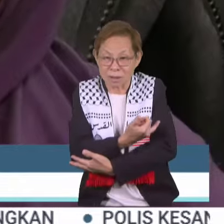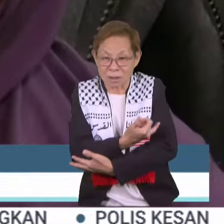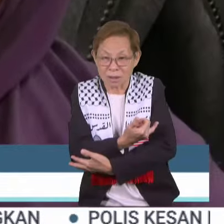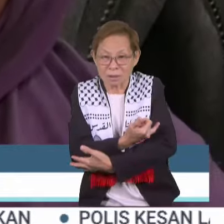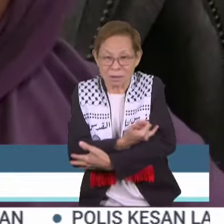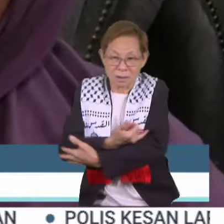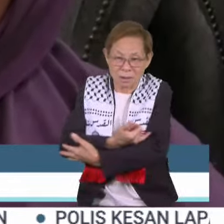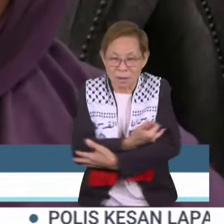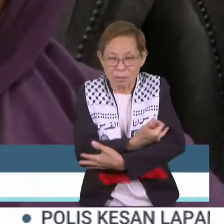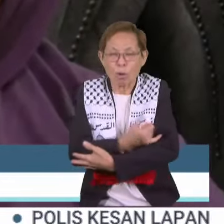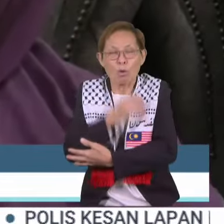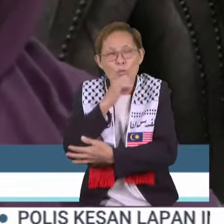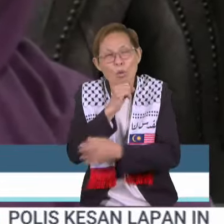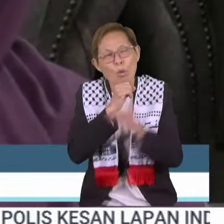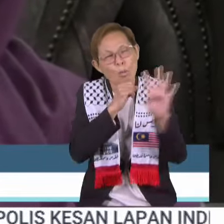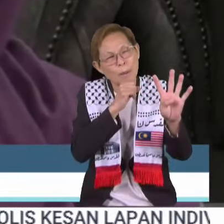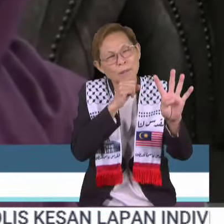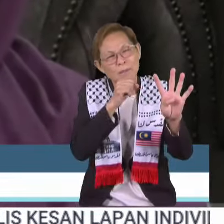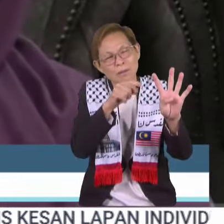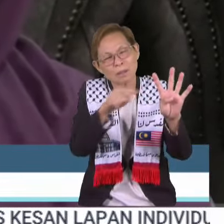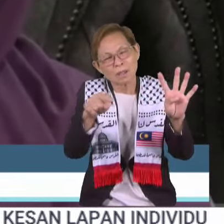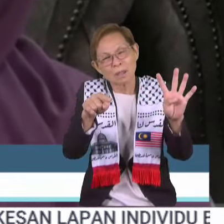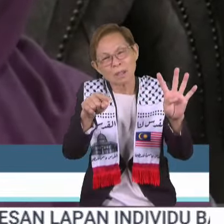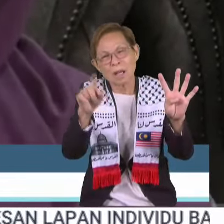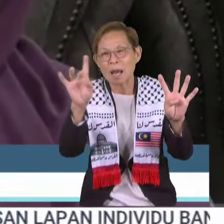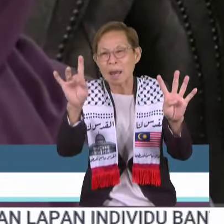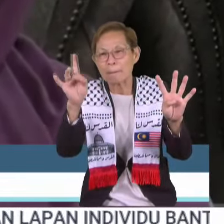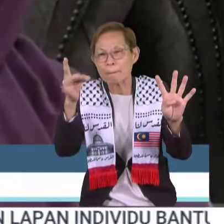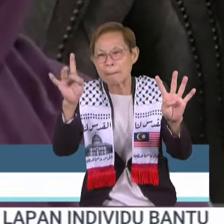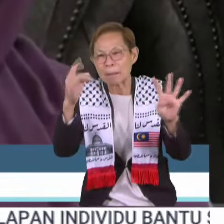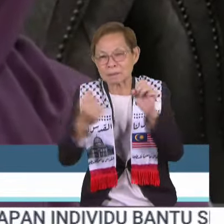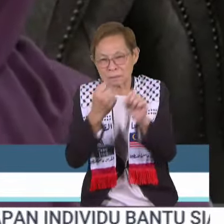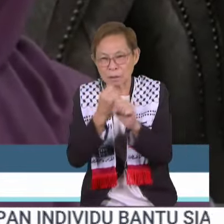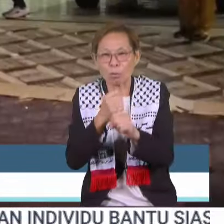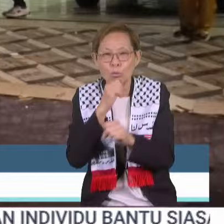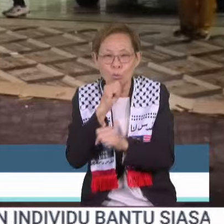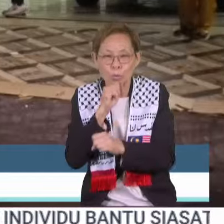umurnya daripada 4 tahun hinggalah ke 18 tahun.